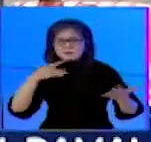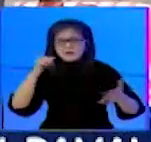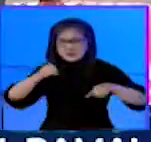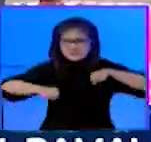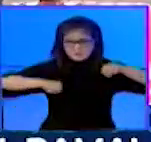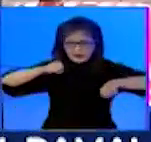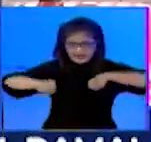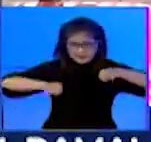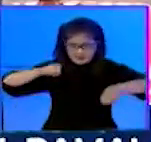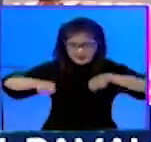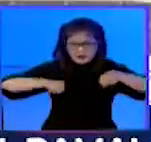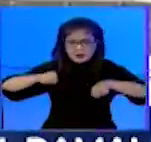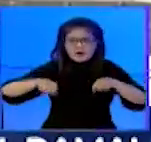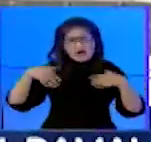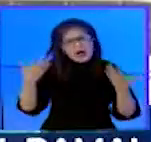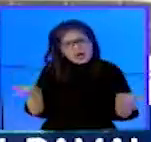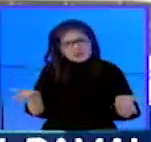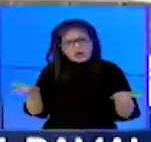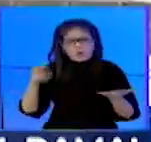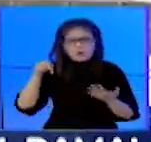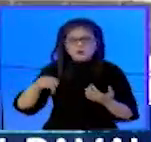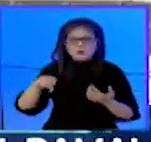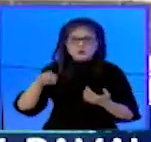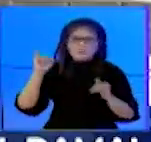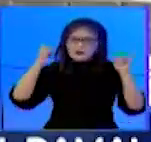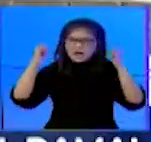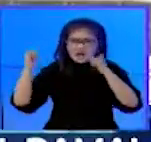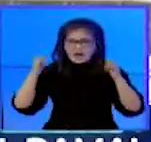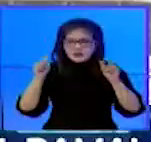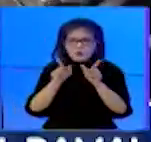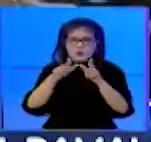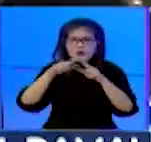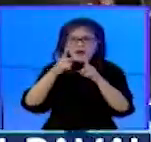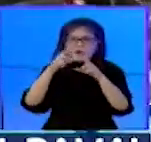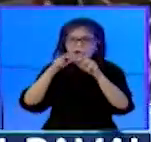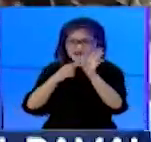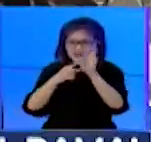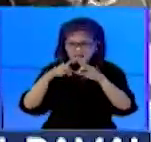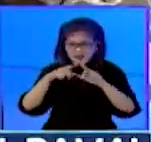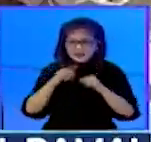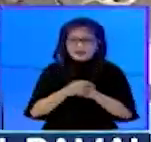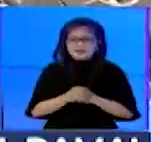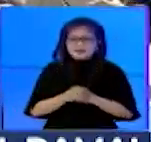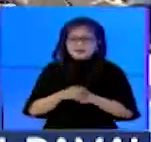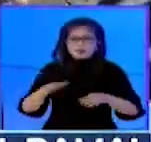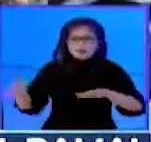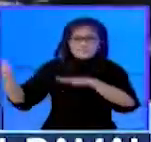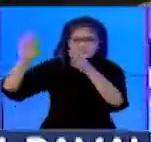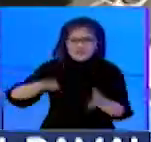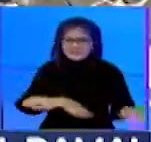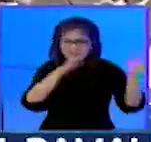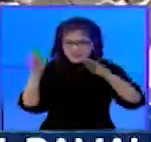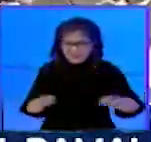sembari menikmati wahana bermain yang ada di kawasan ini. Usai lelah menikmati kawasan wisata Pantai Ancol dengan bermain wahana yang